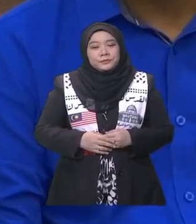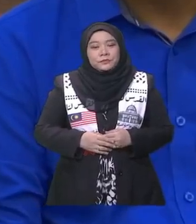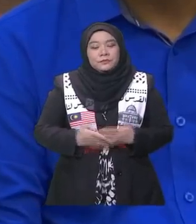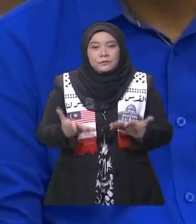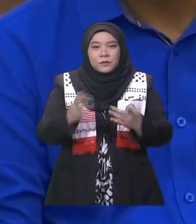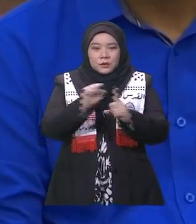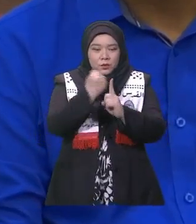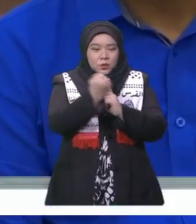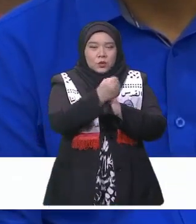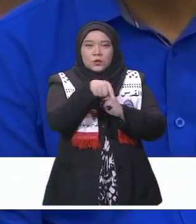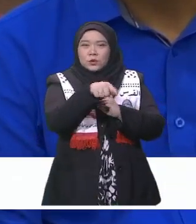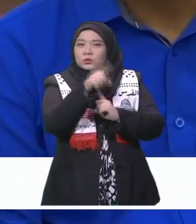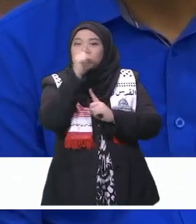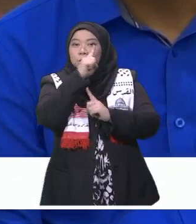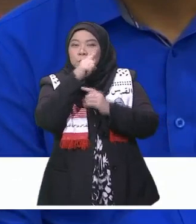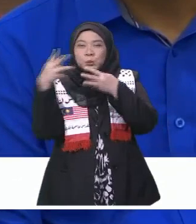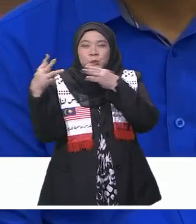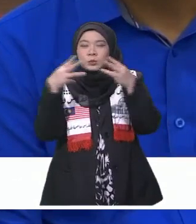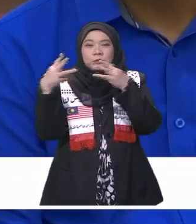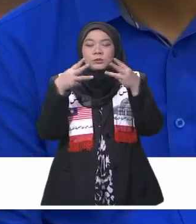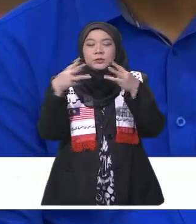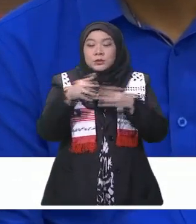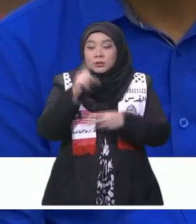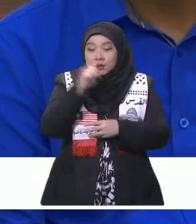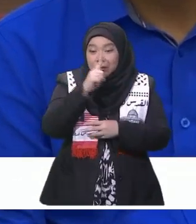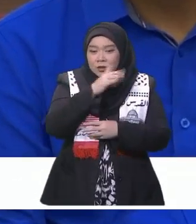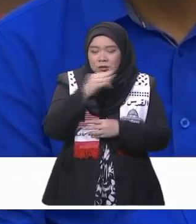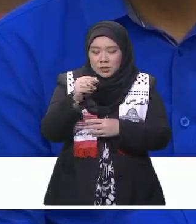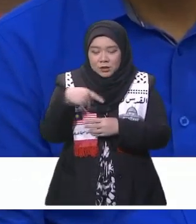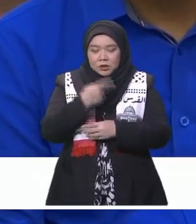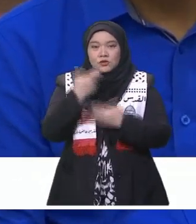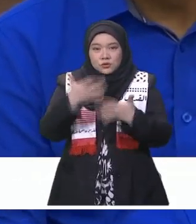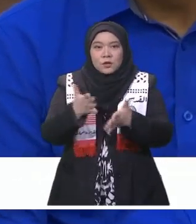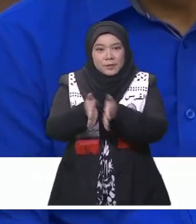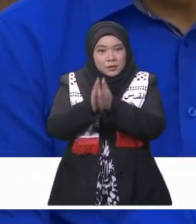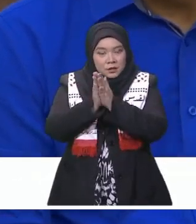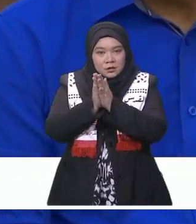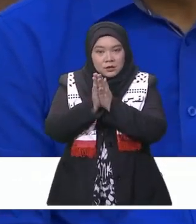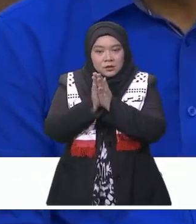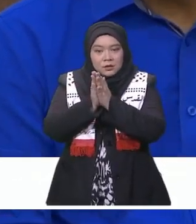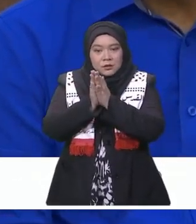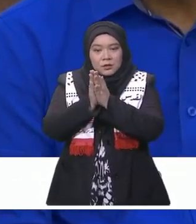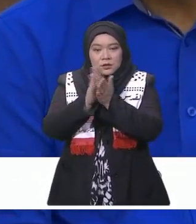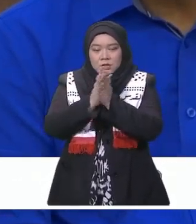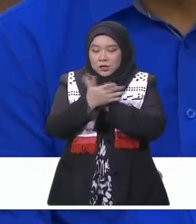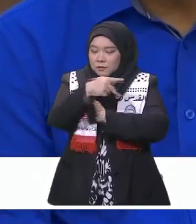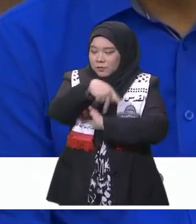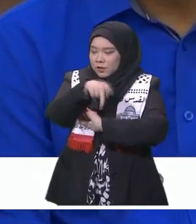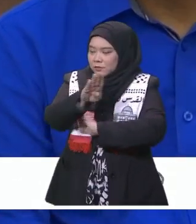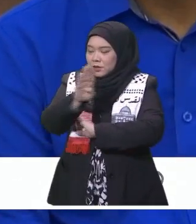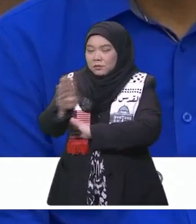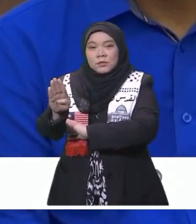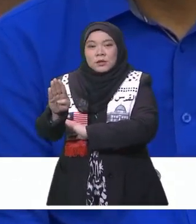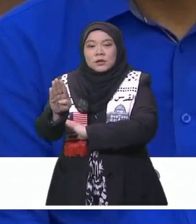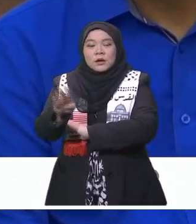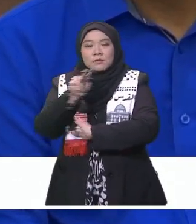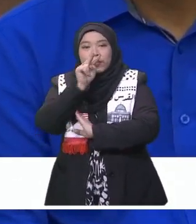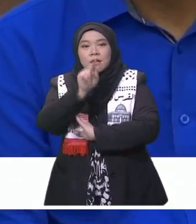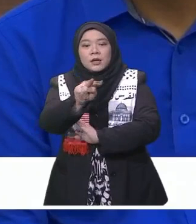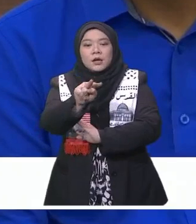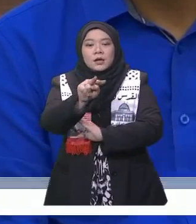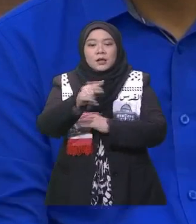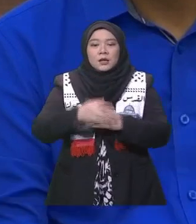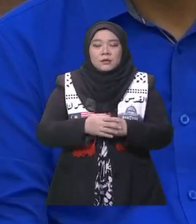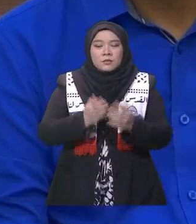Keadaan di sana amat tegang dan kita telah pun menyuarakan agar Bangsa-Bangsa Bersatu melihat